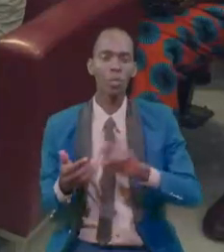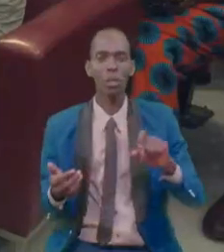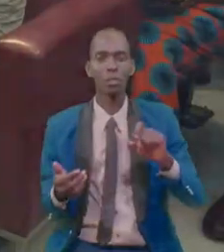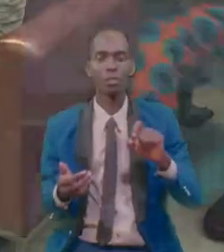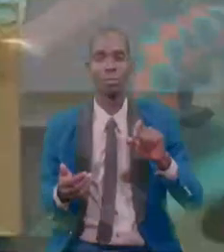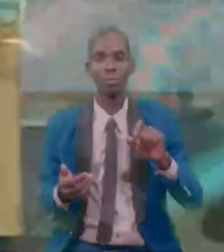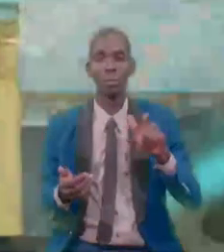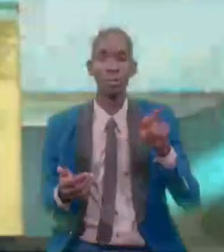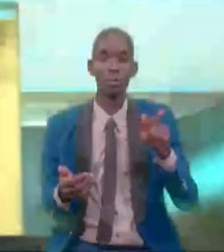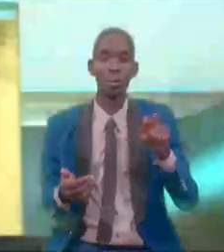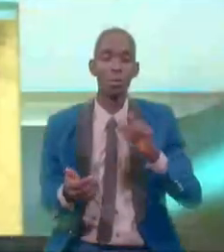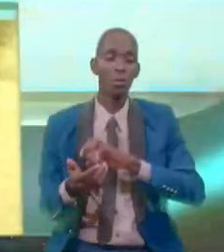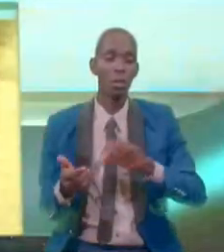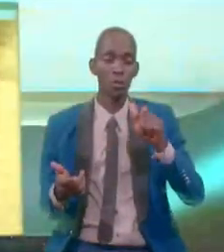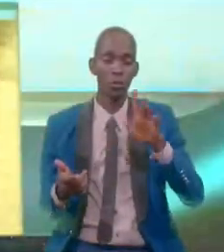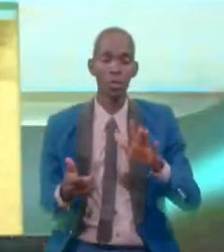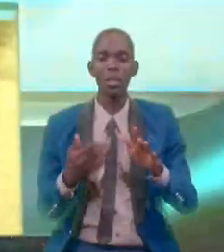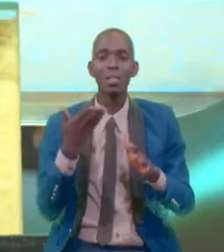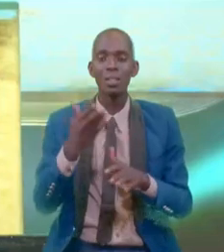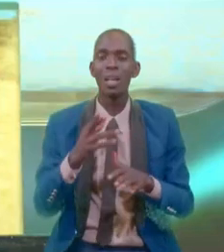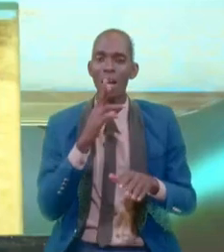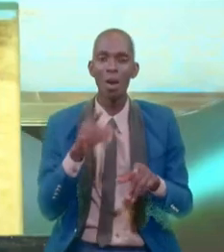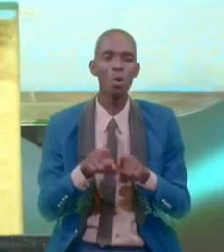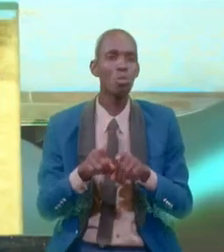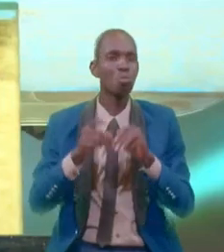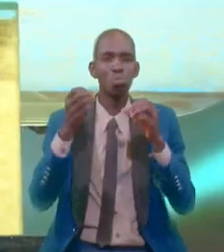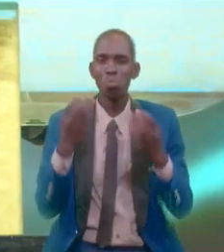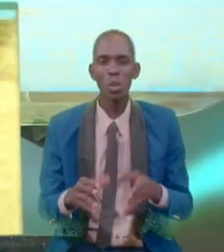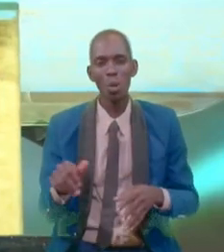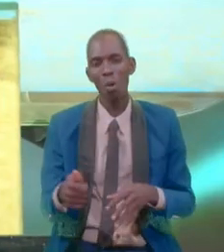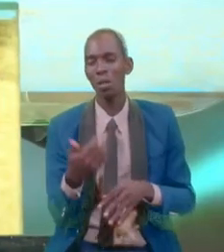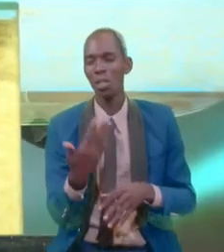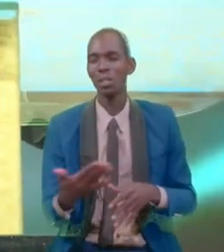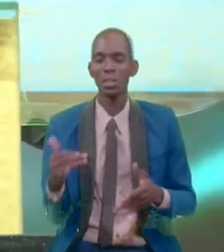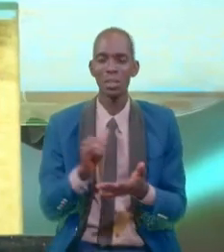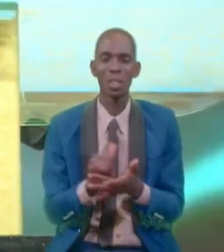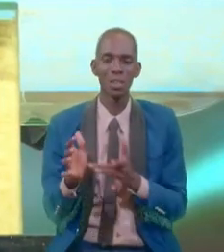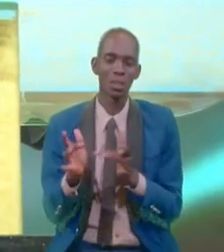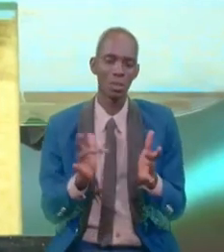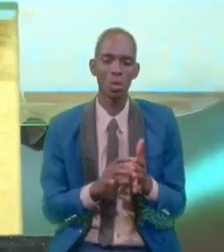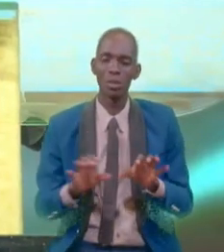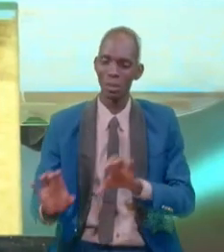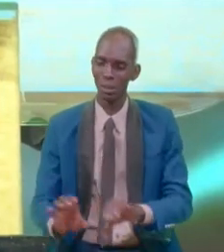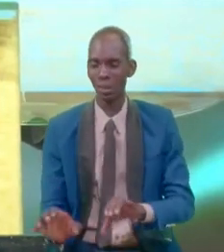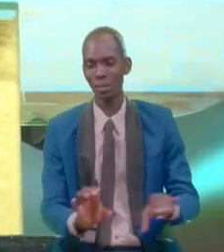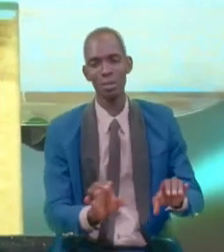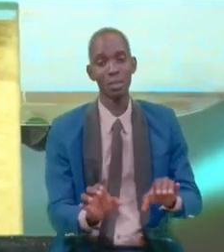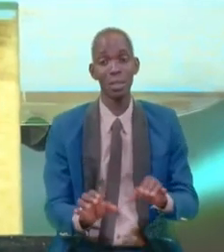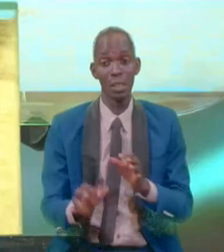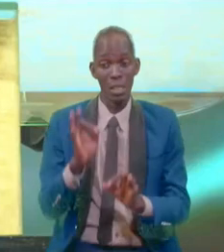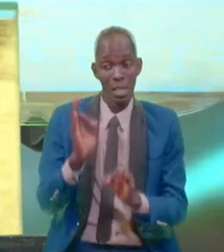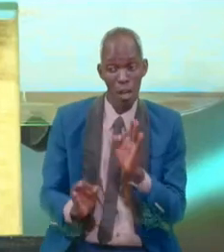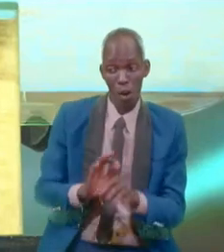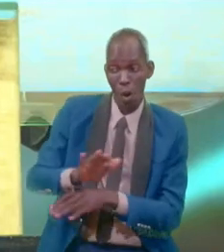Jésus a fait encore beaucoup d'autres choses. Si on les écrivait